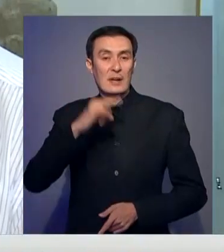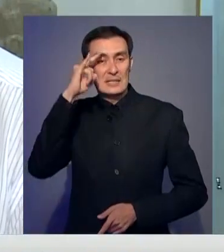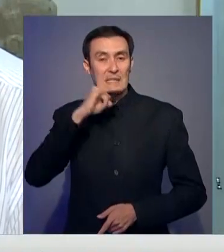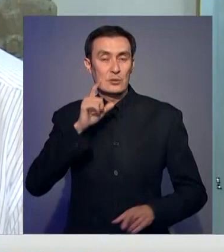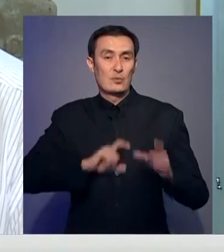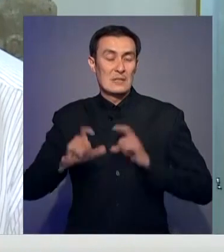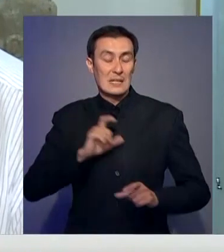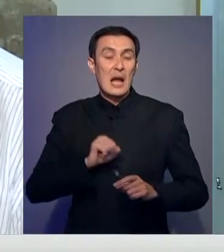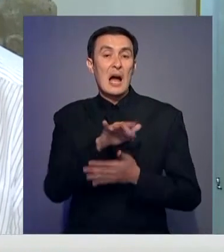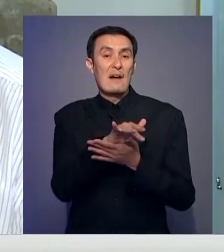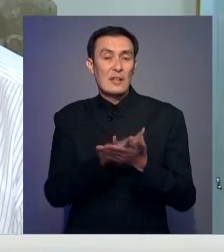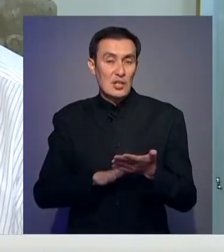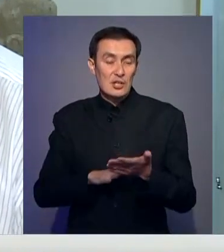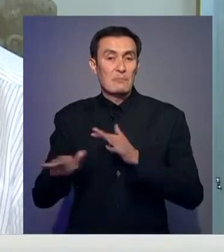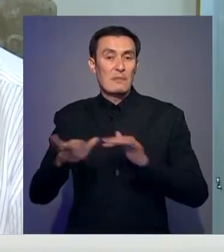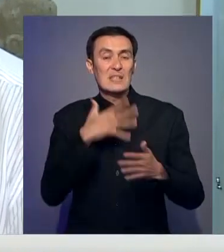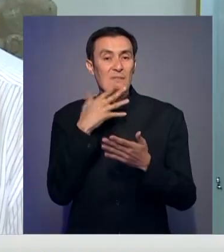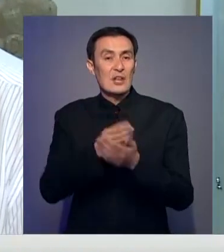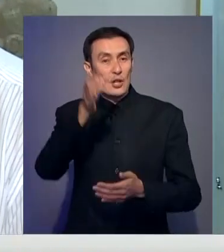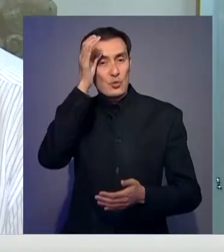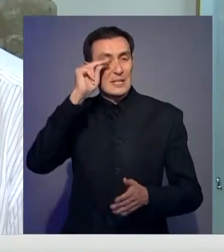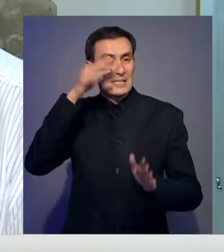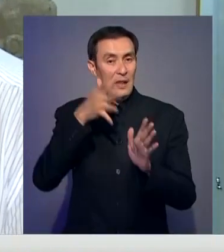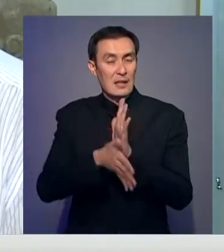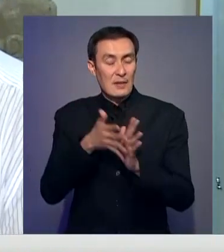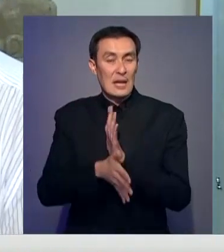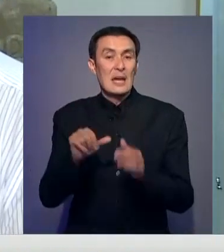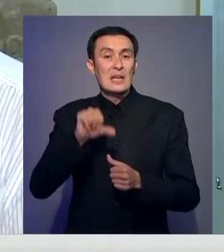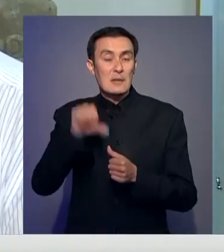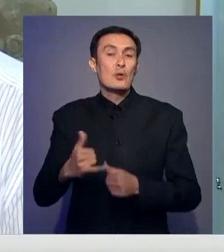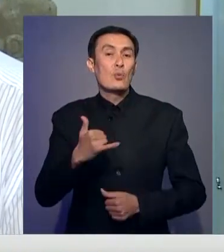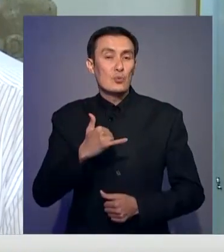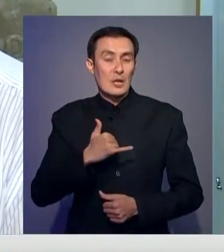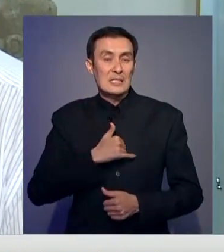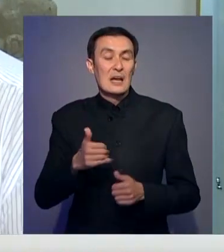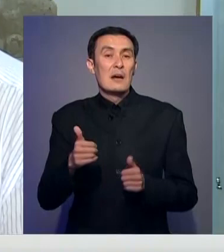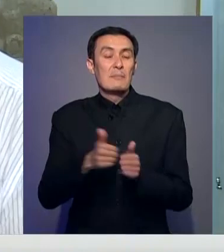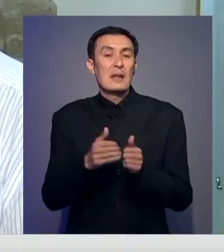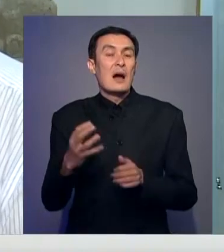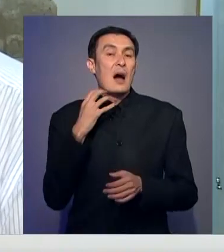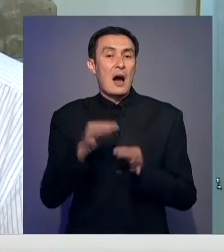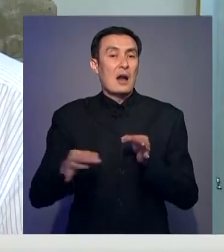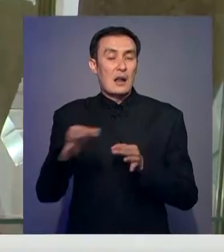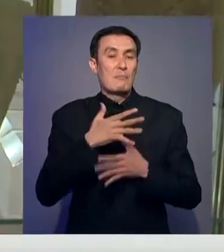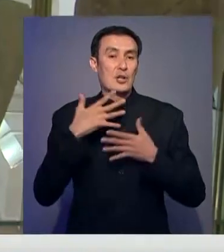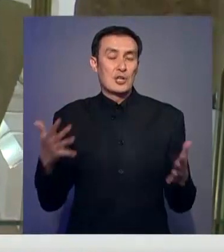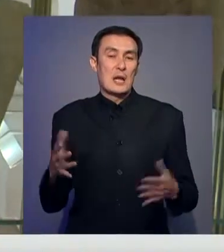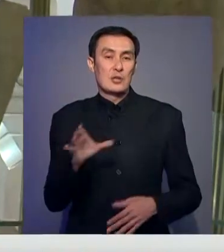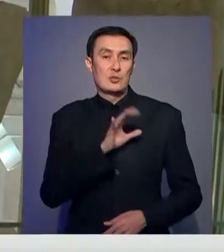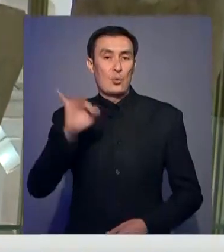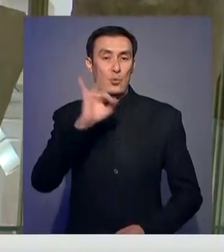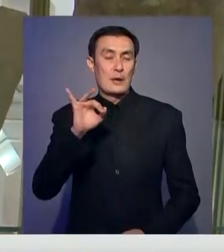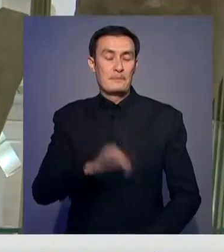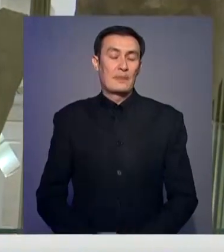нашей стране, а в дальнейшем проводить свои научные исследования именно у нас. У Приоралья богатая история.